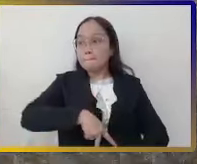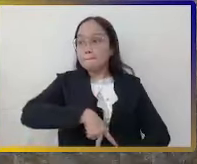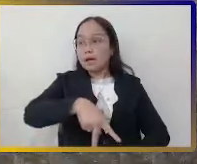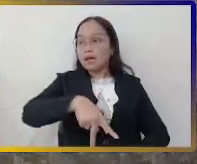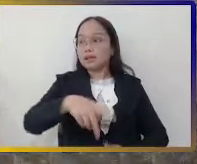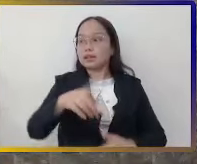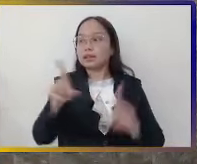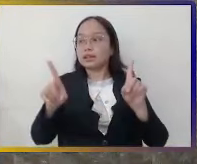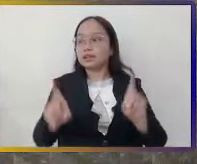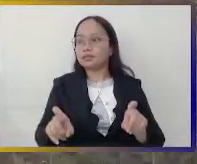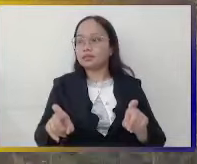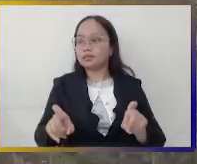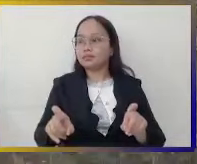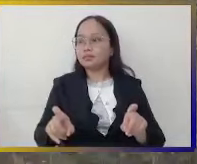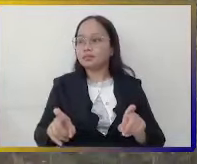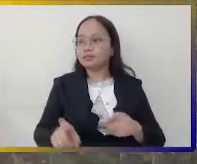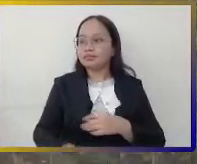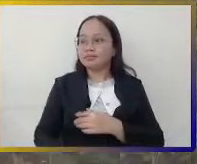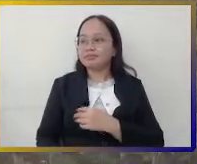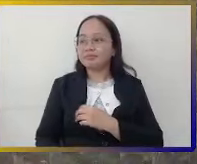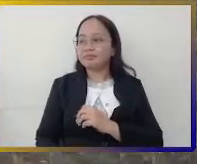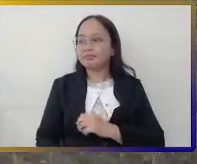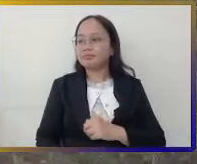Pregnant test. Alam mo rin po. Alam mo rin yun.